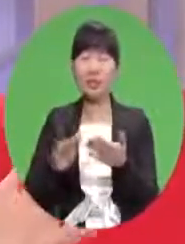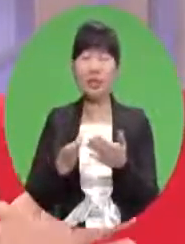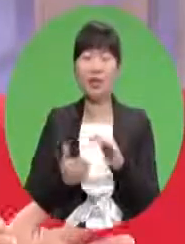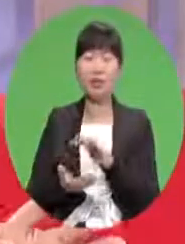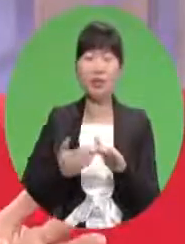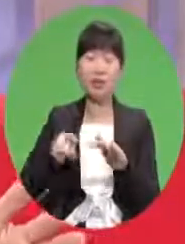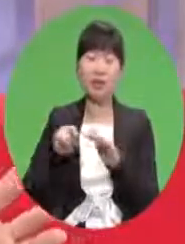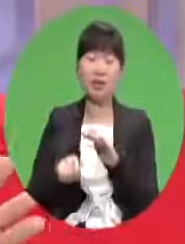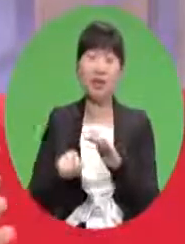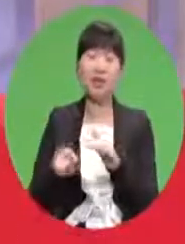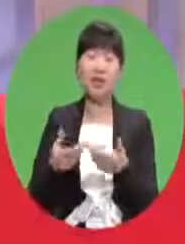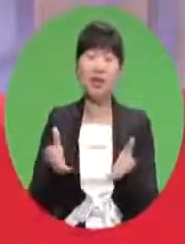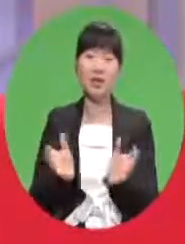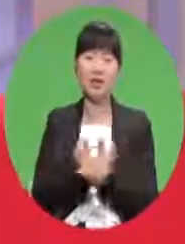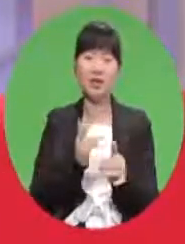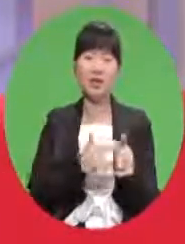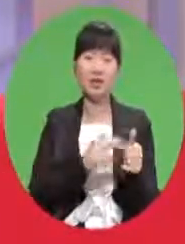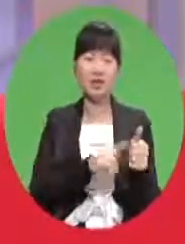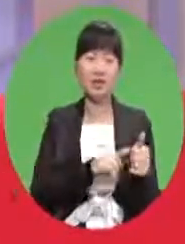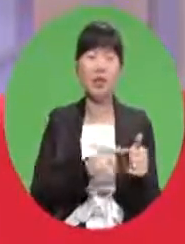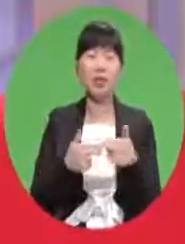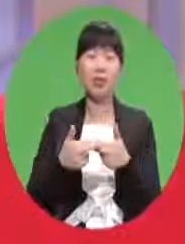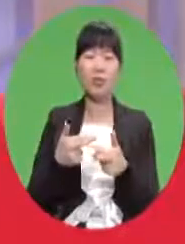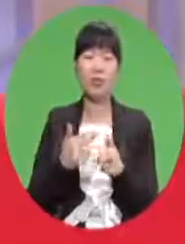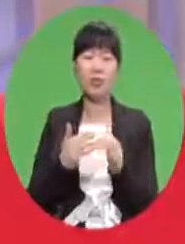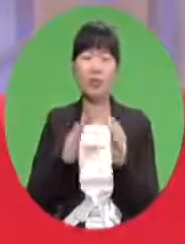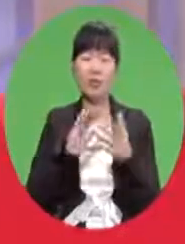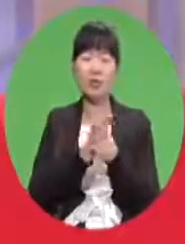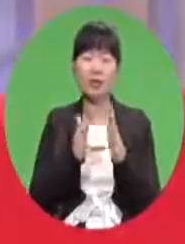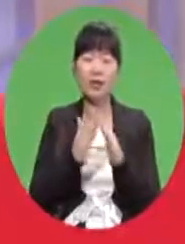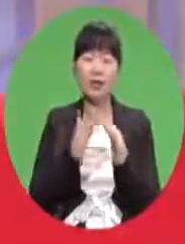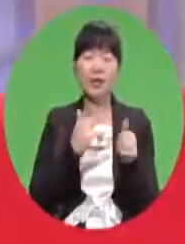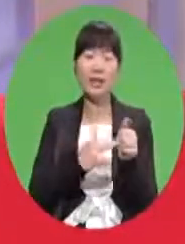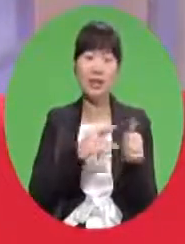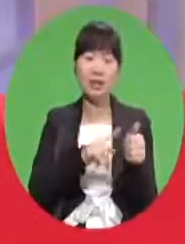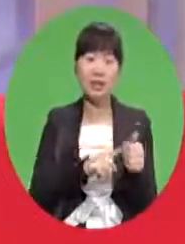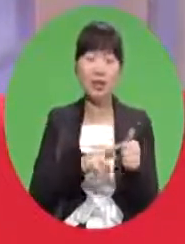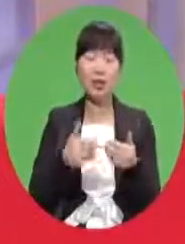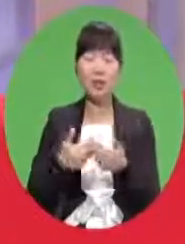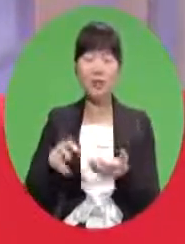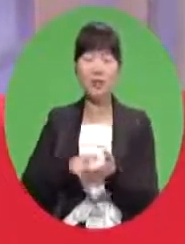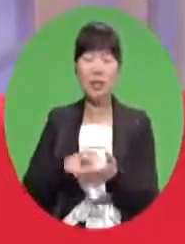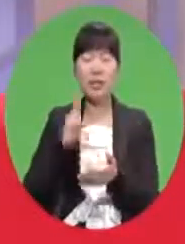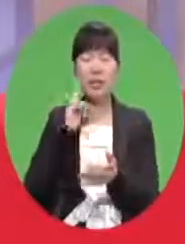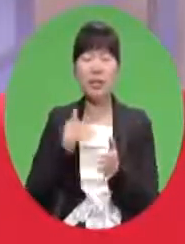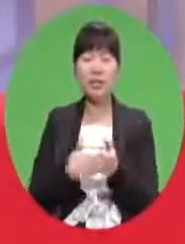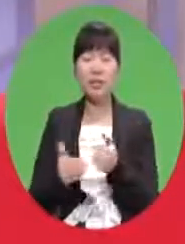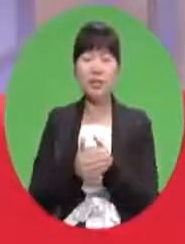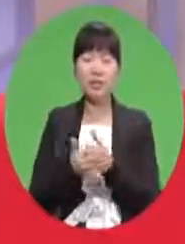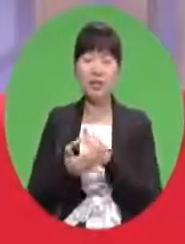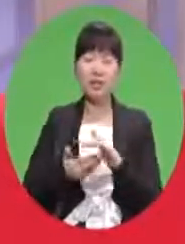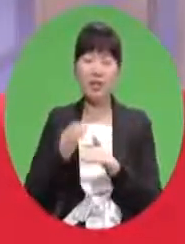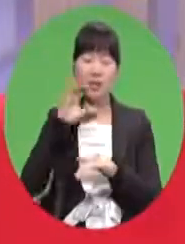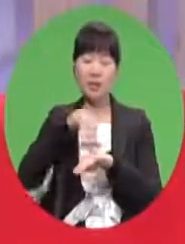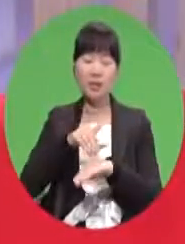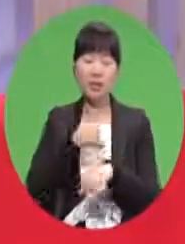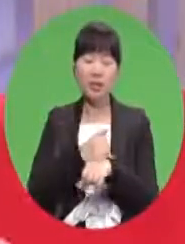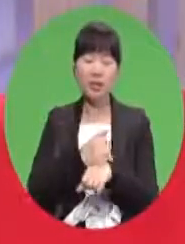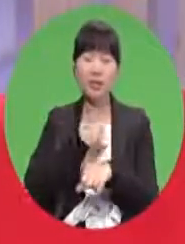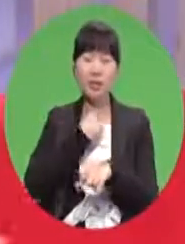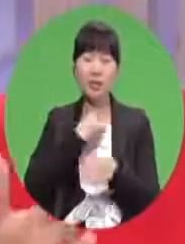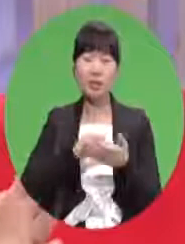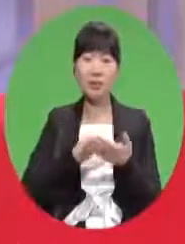가게 되는 기관의 선생님, 원장님과 우리 아이가 좀 분리불안이 좀 심하니까 사전에 좀 연습을 했으면 좋겠어요